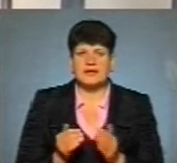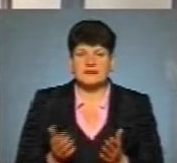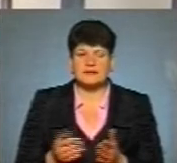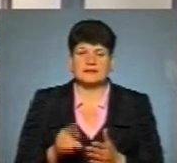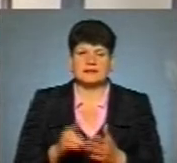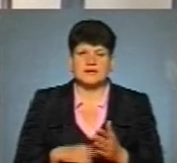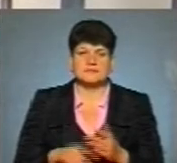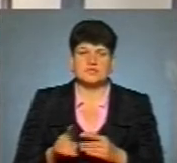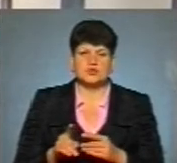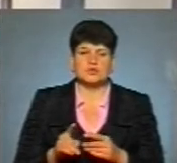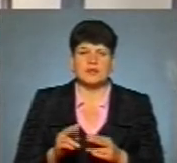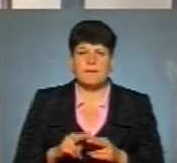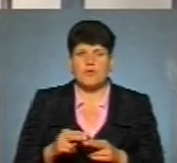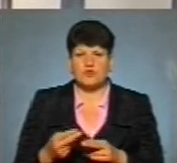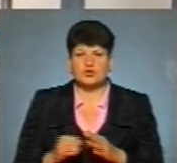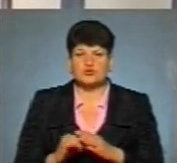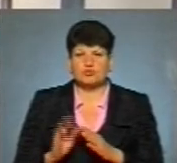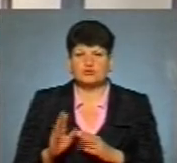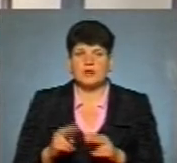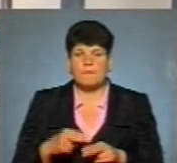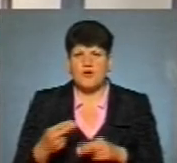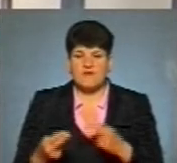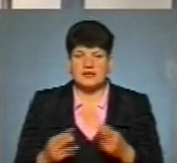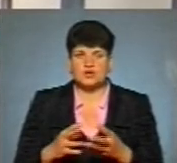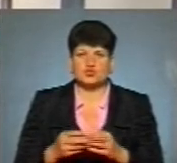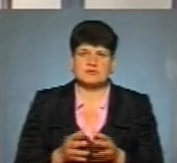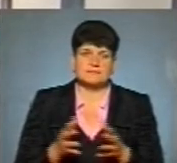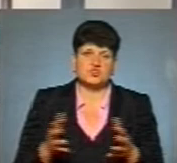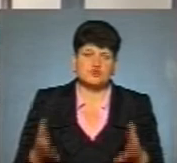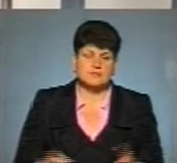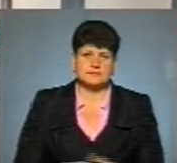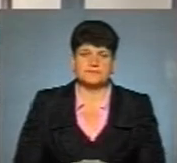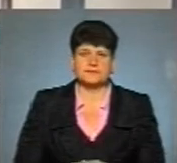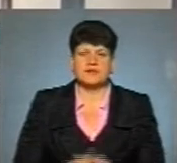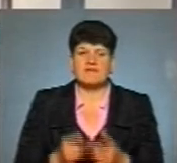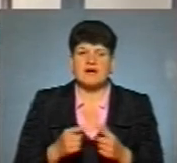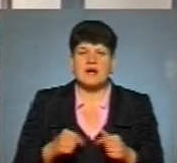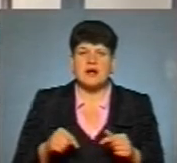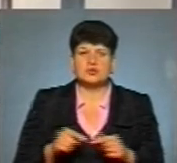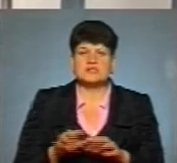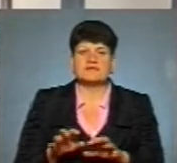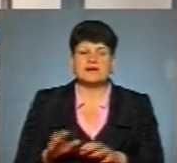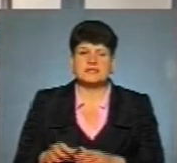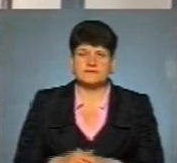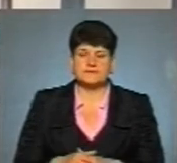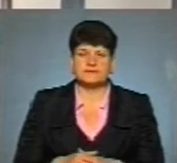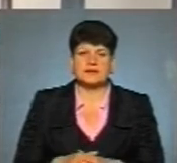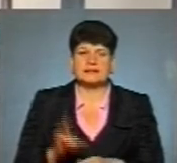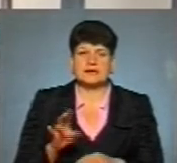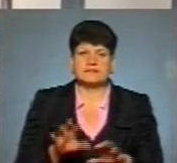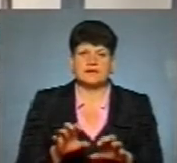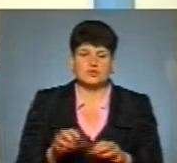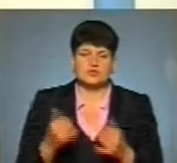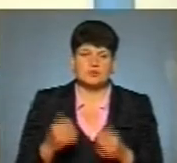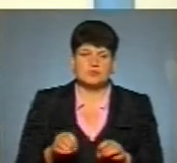надіємося, що на поворотній основі буде повернення і буде більша сума збільшуватися. В галузі тваринництва ще? На тваринництво на сьогоднішній